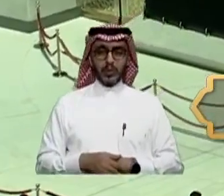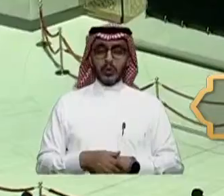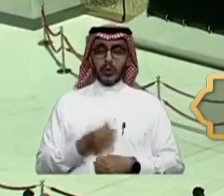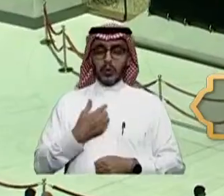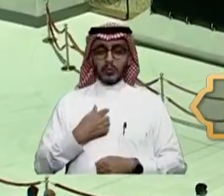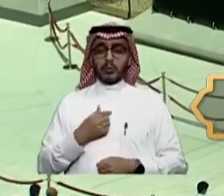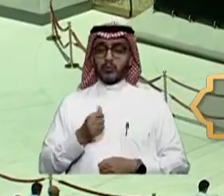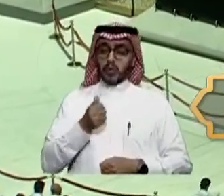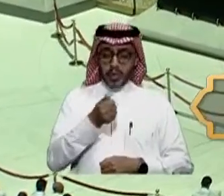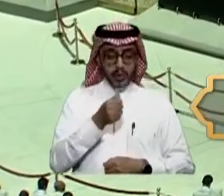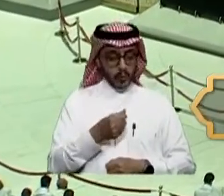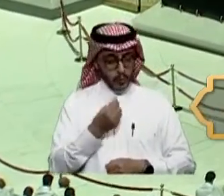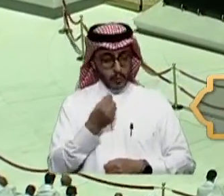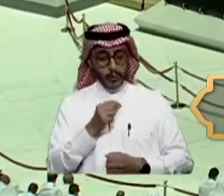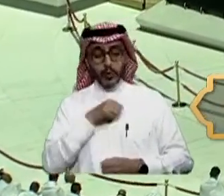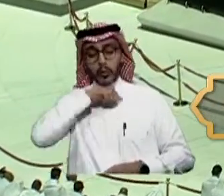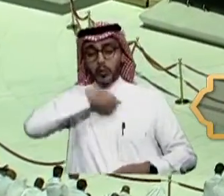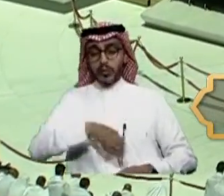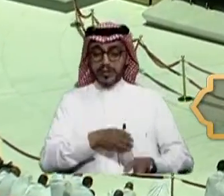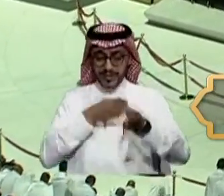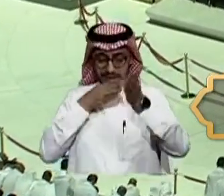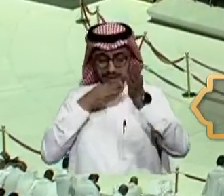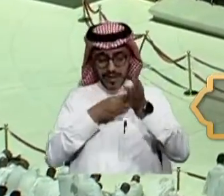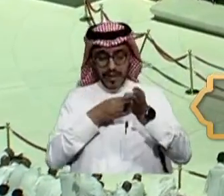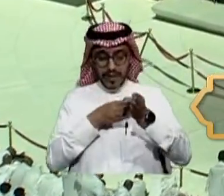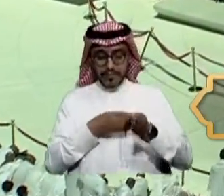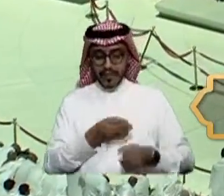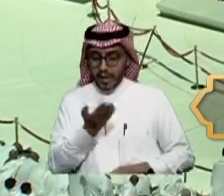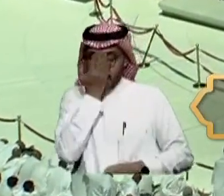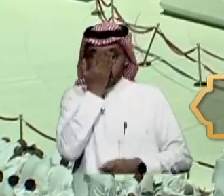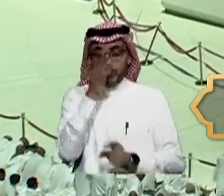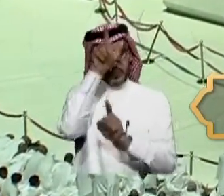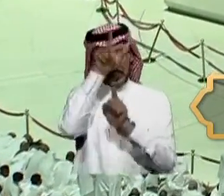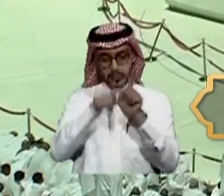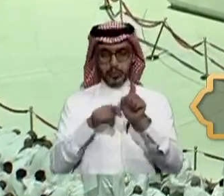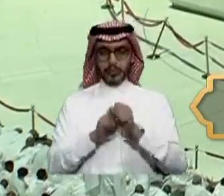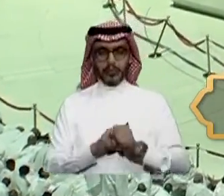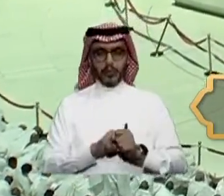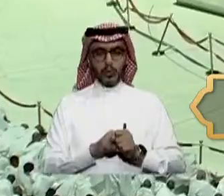يؤثر متابعه سنه الله في عباده